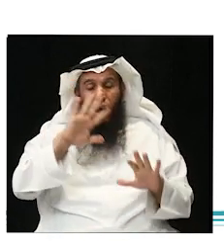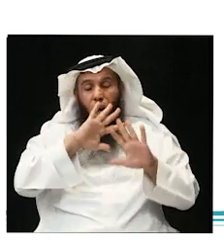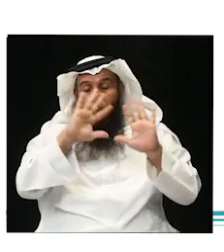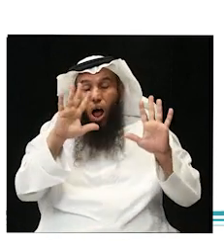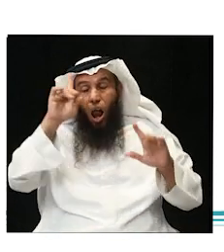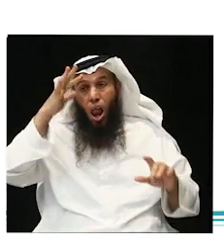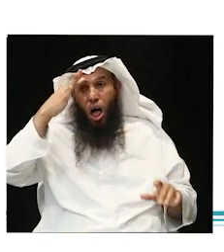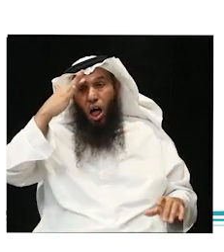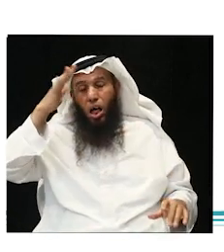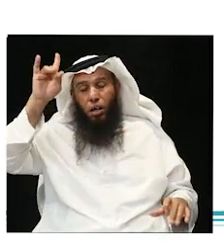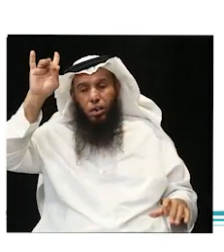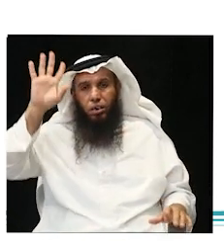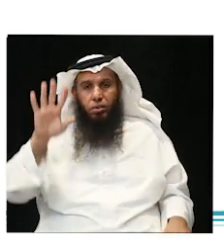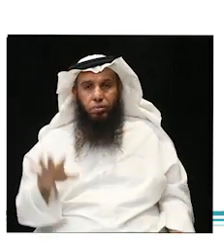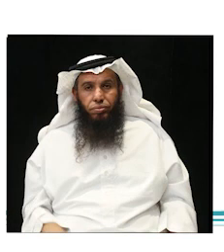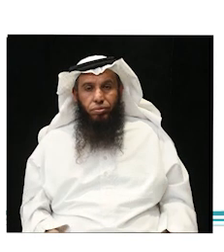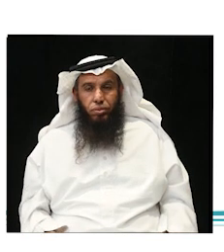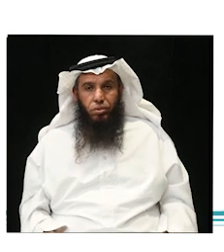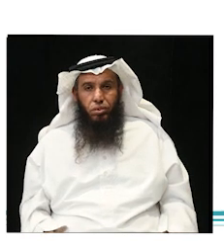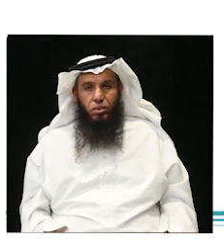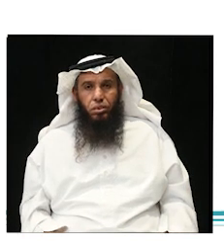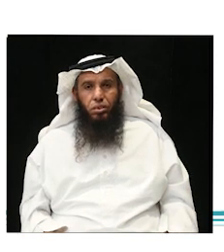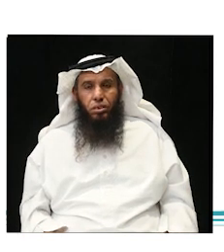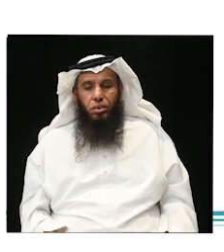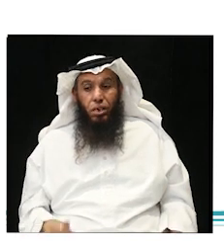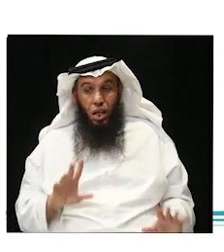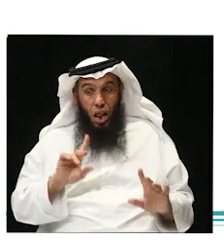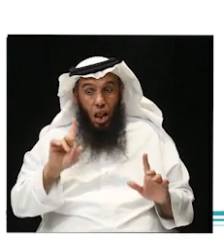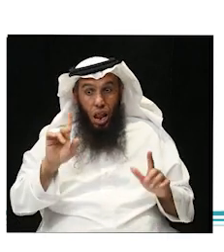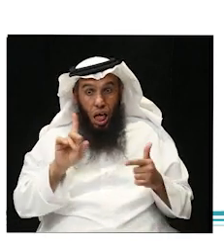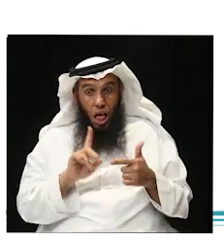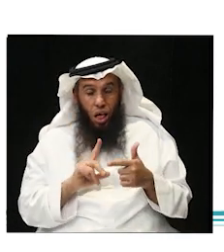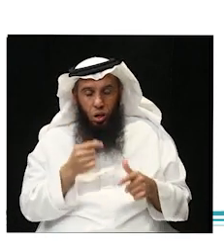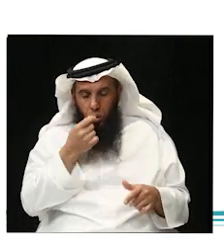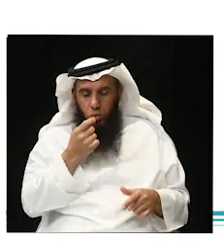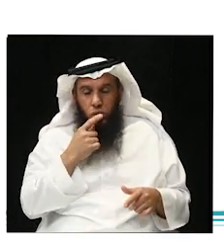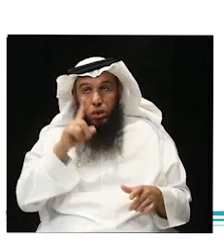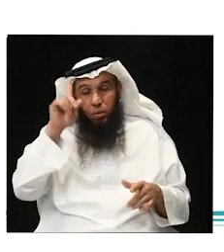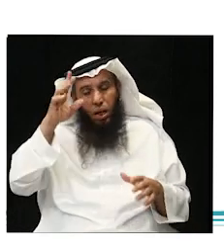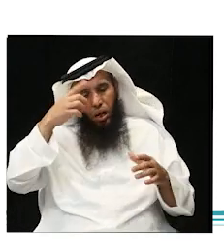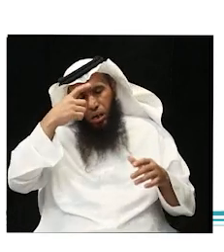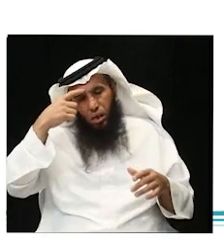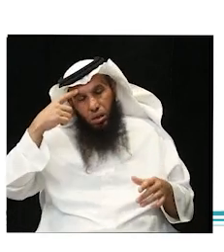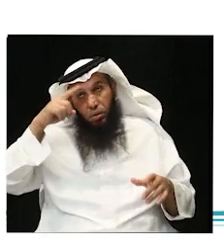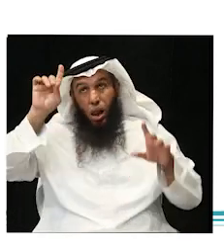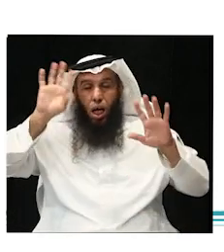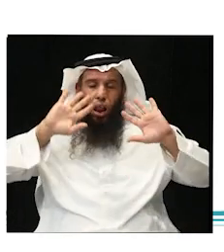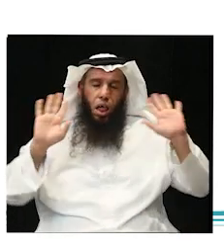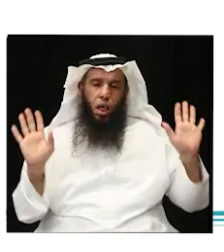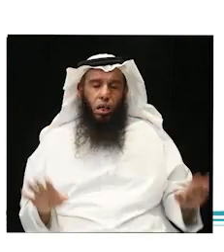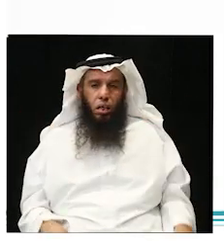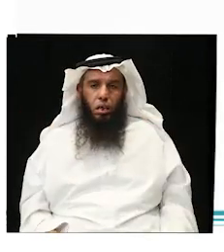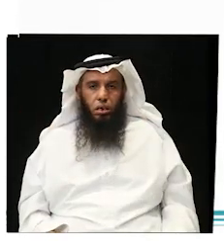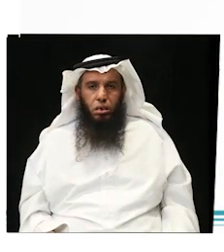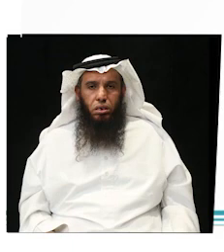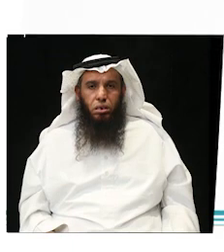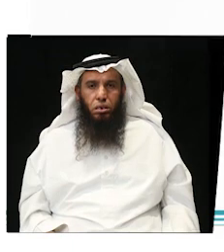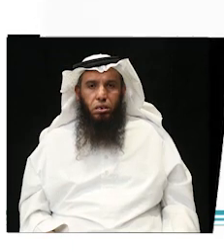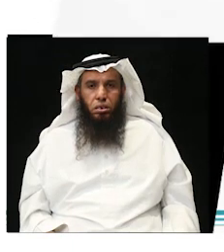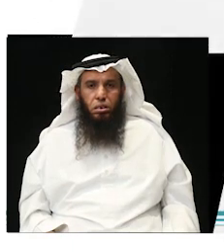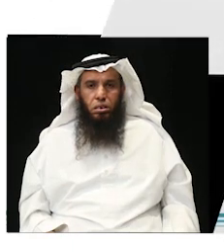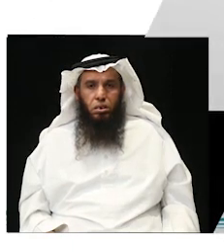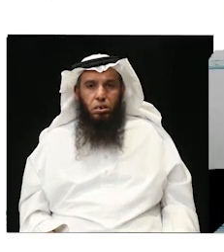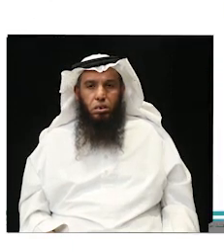صفحة 71 الدعاء، وهو الدرس 13: ما تعريف الدعاء وما